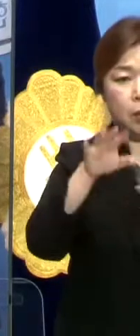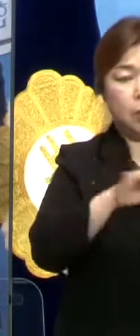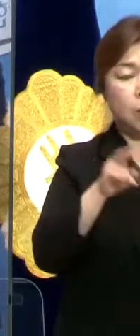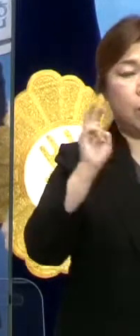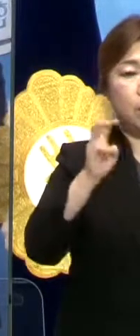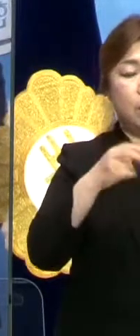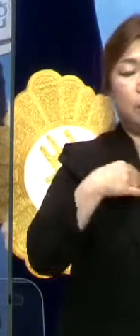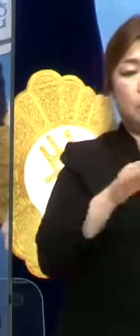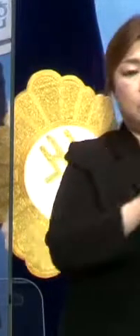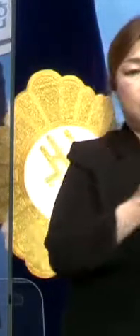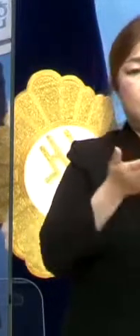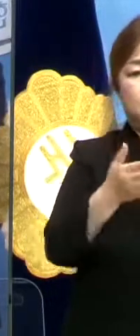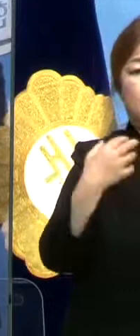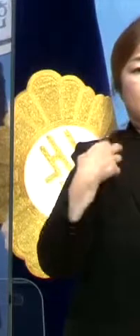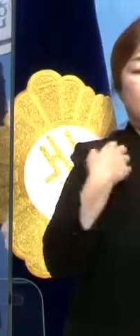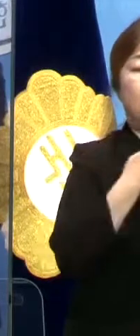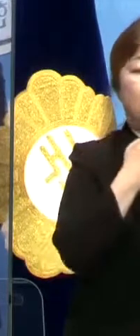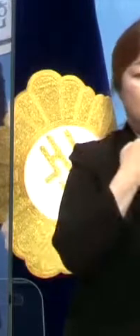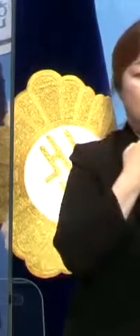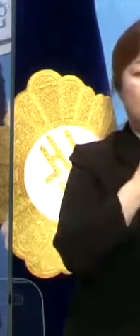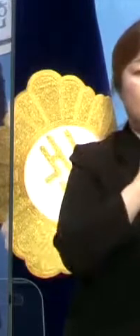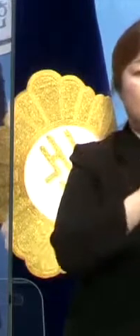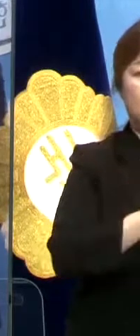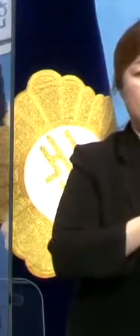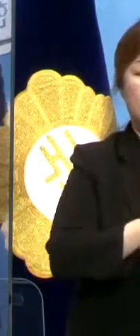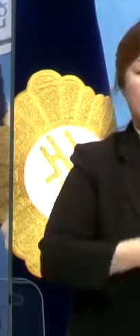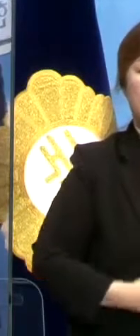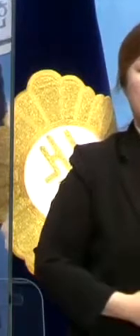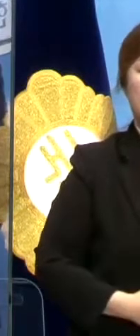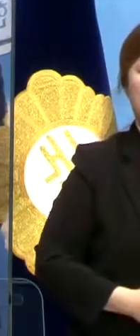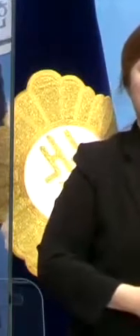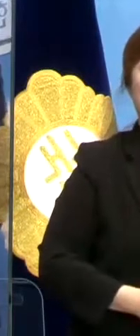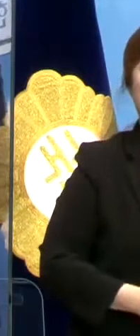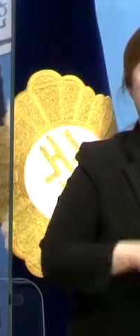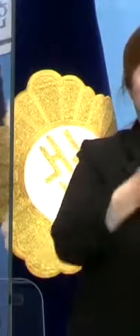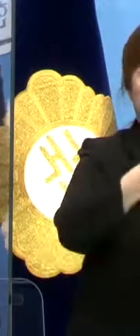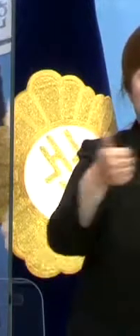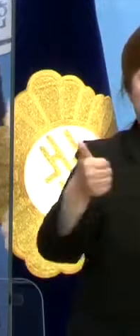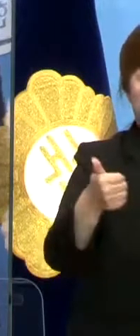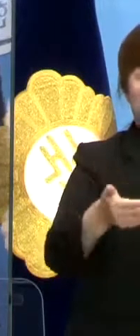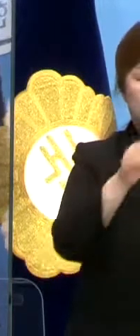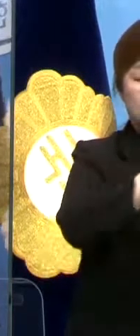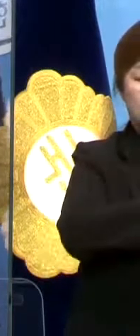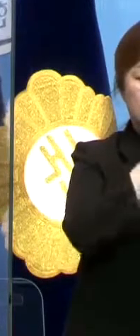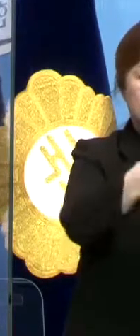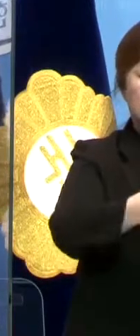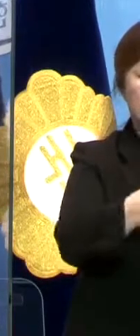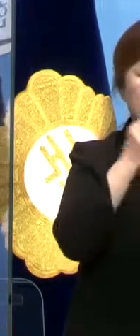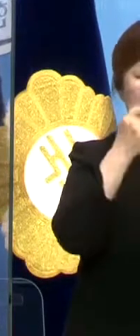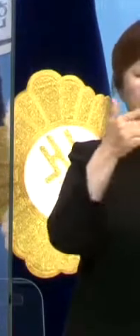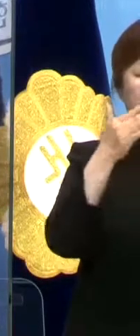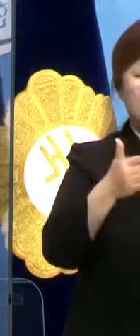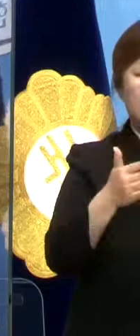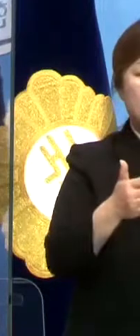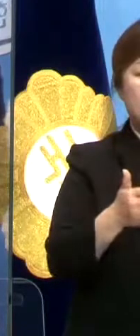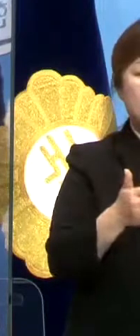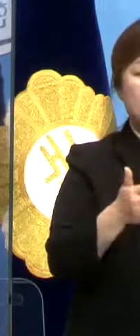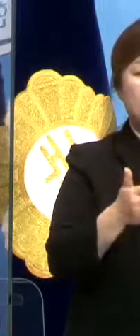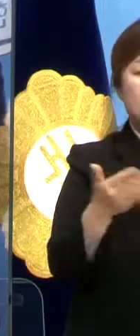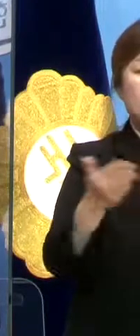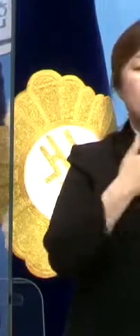회사는 그걸 제공하 열무가 없답니다 공인 1비서의 그것도 1년 6개월을 근무한 공인의 빈소에